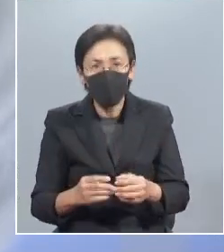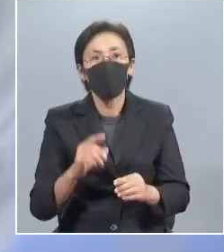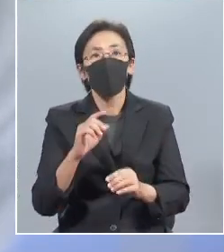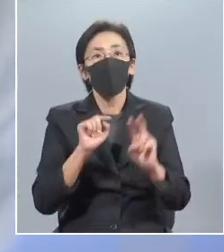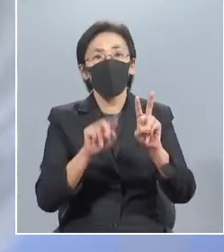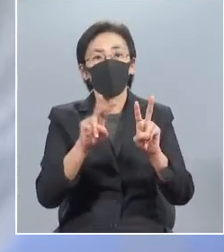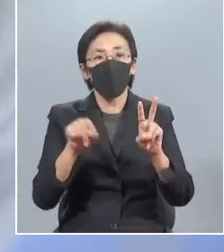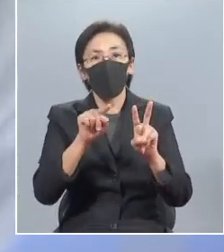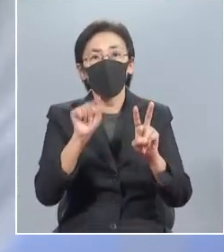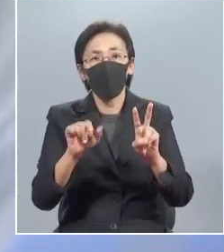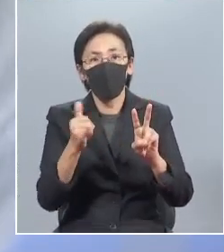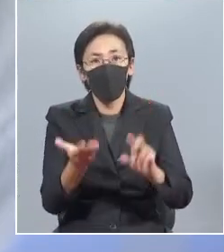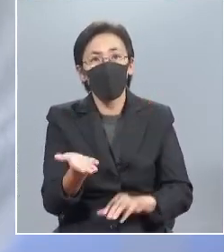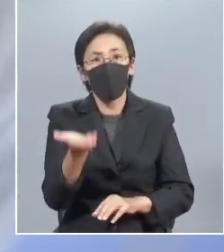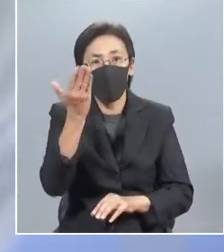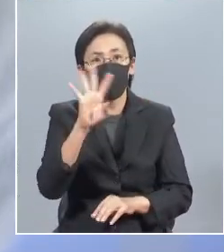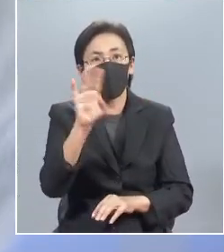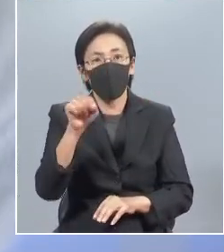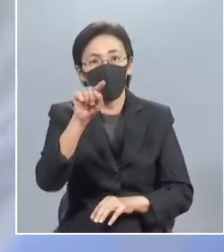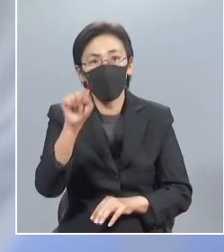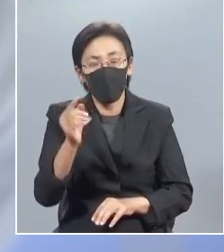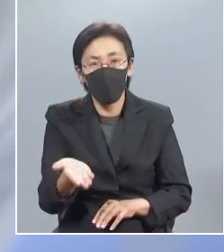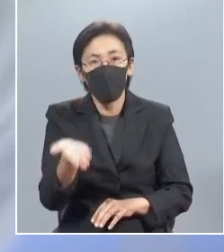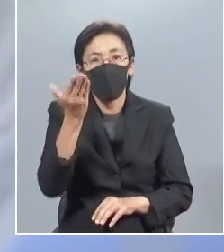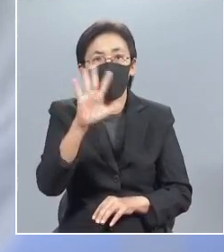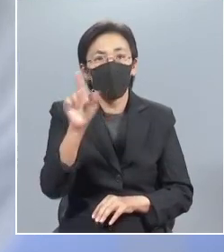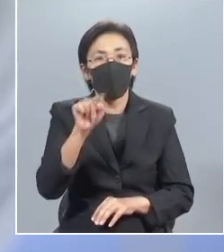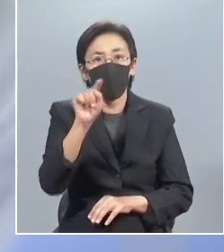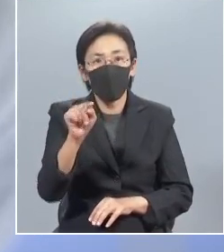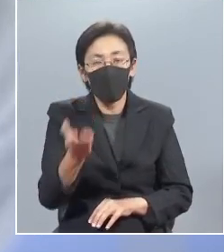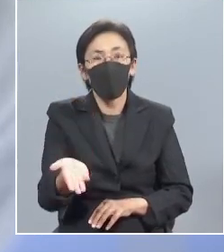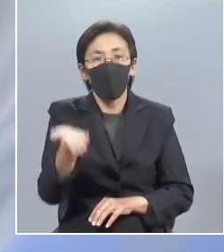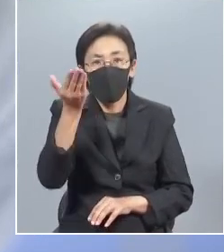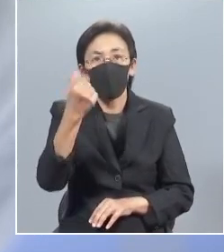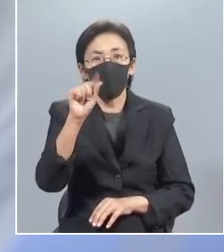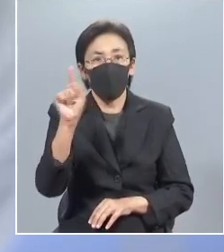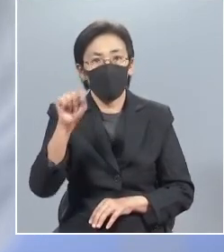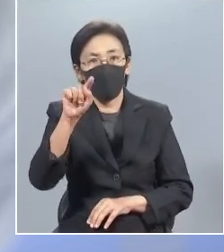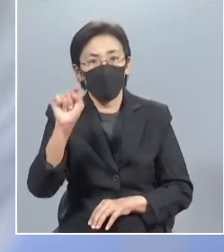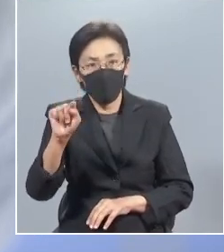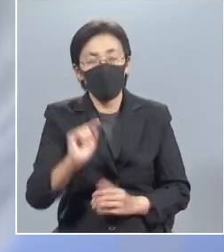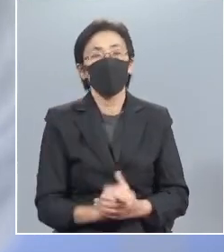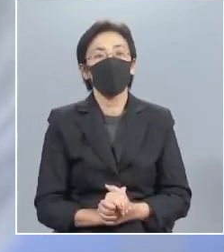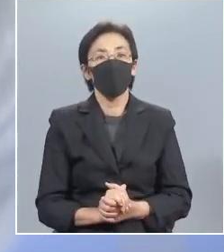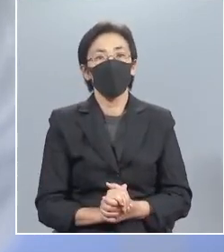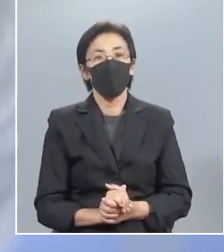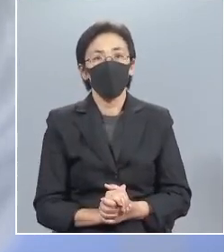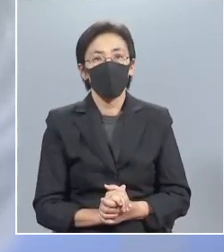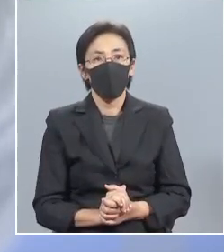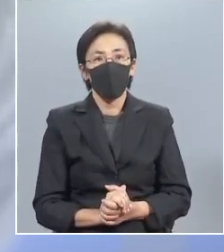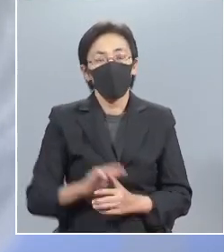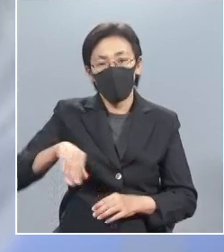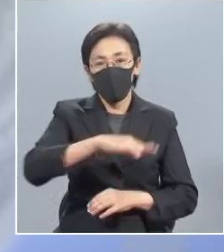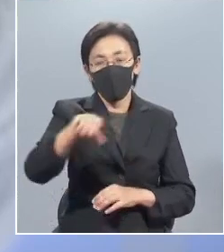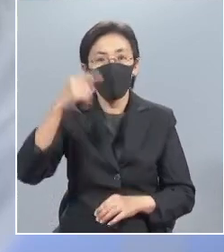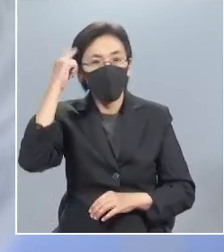จาก 2.2เปอร์เซ็นต์เนี่ยนะฮะไปเป็น 4ไปเป็น 5ไปเป็นถึง 11ค่ะนะครับเพราะฉะนั้นเนี่ยแน่นอนครับว่าการ